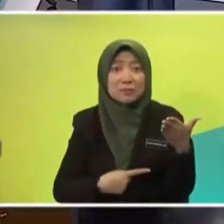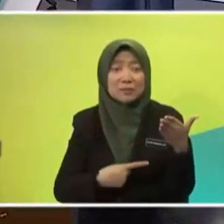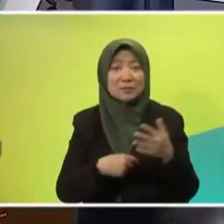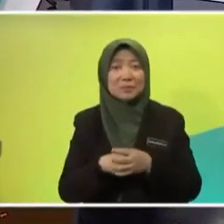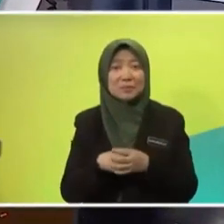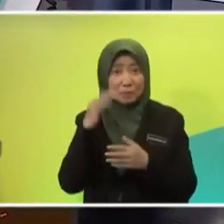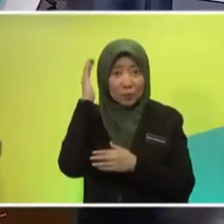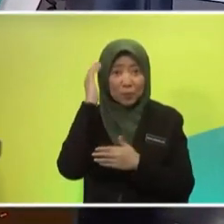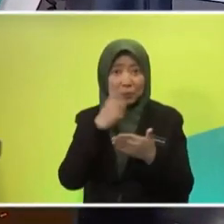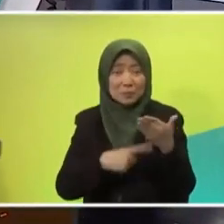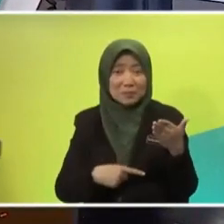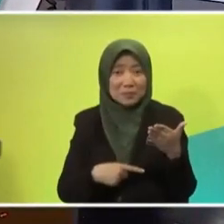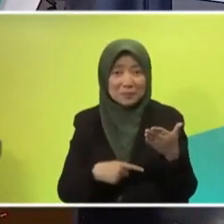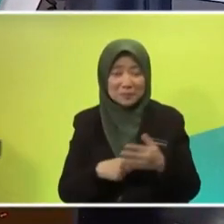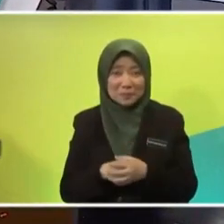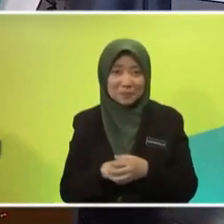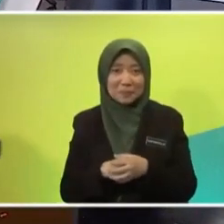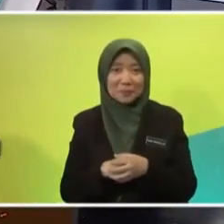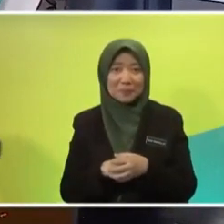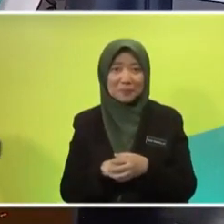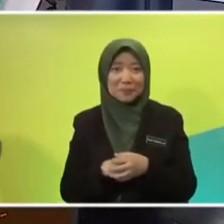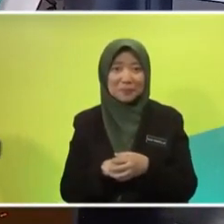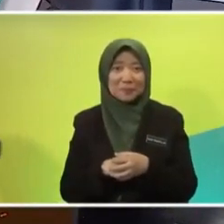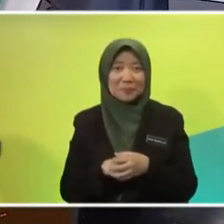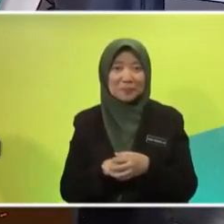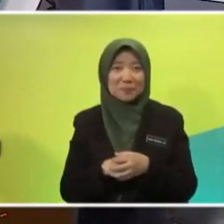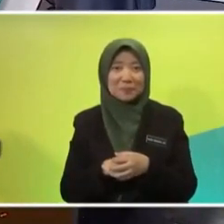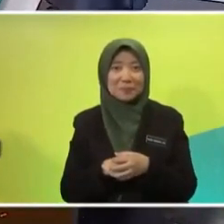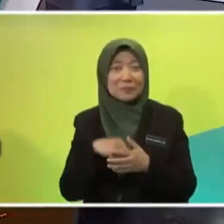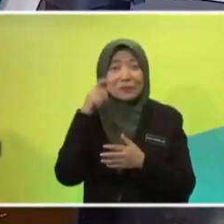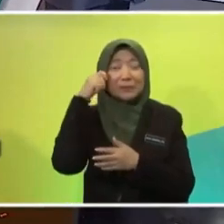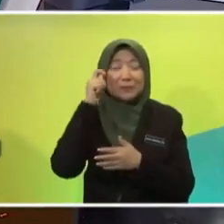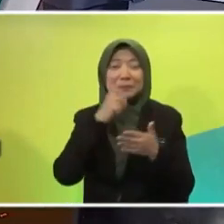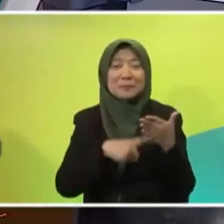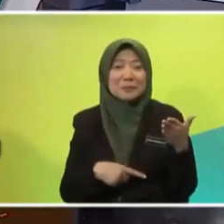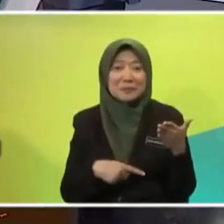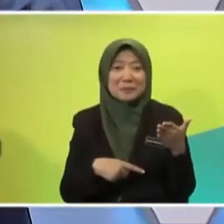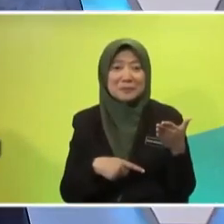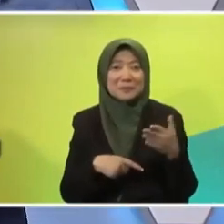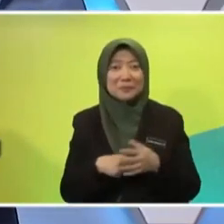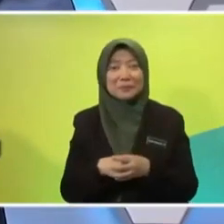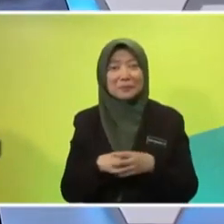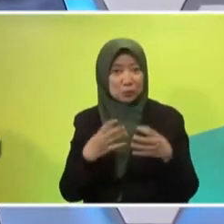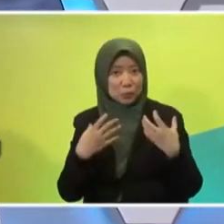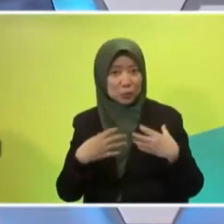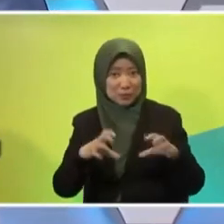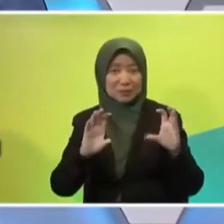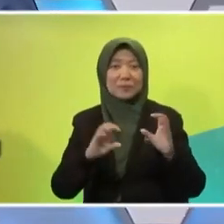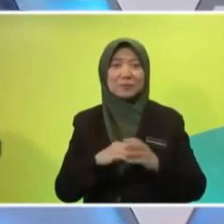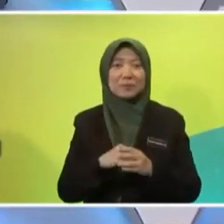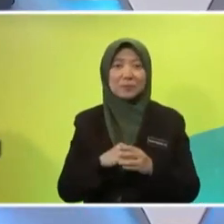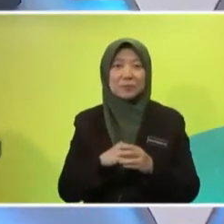Saya tahu. Cikgu Su tahu. Saya rasakan. Boleh bantu kita punya penonton saya di rumah. Saya cuba teka lah ya Kak Rina. Boleh. Okey, saya rasa